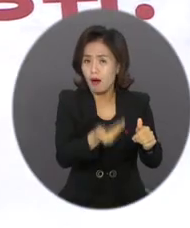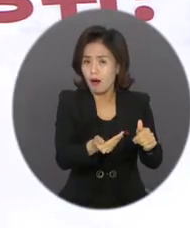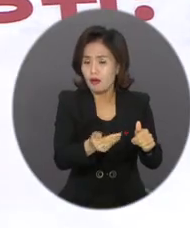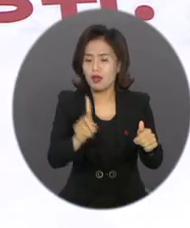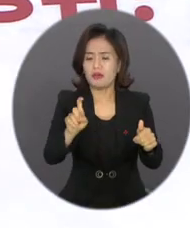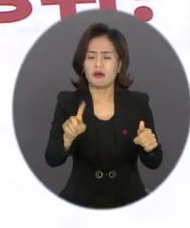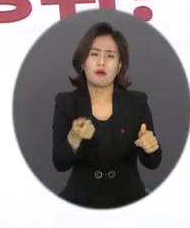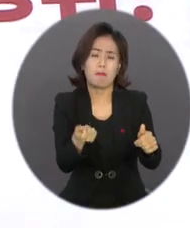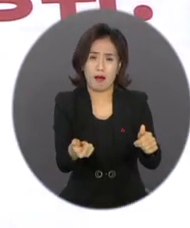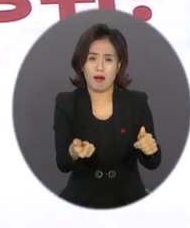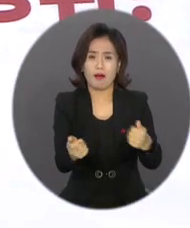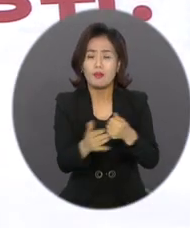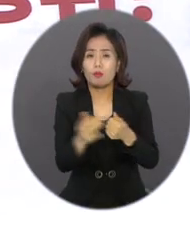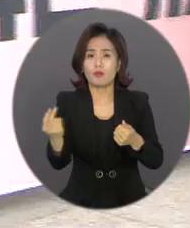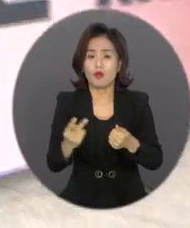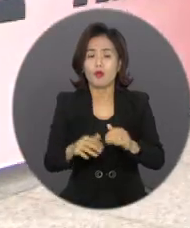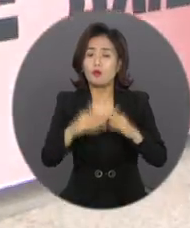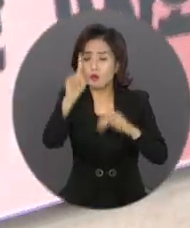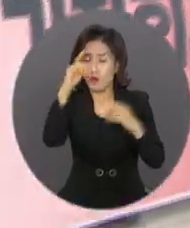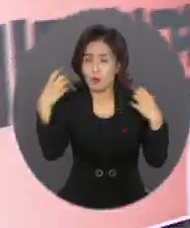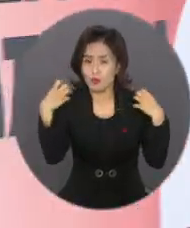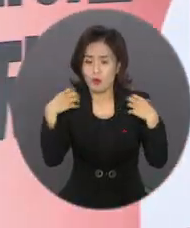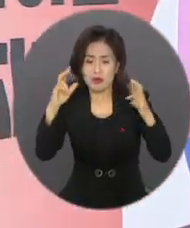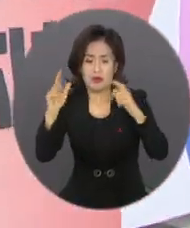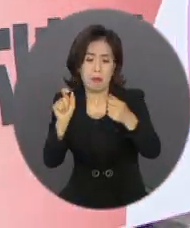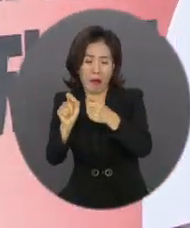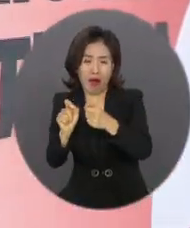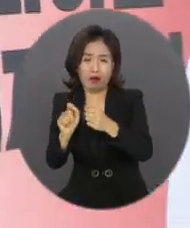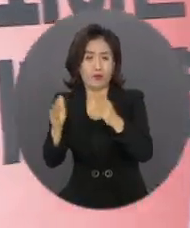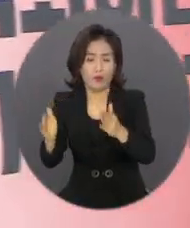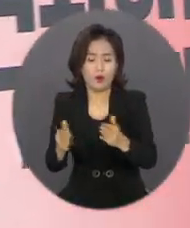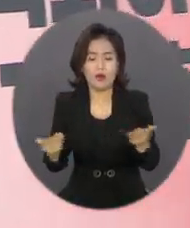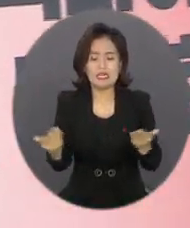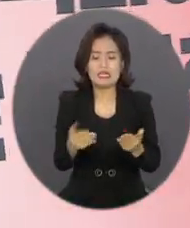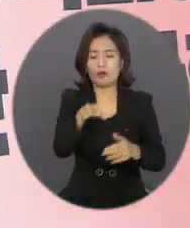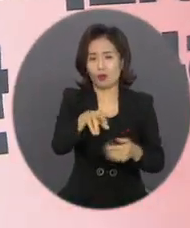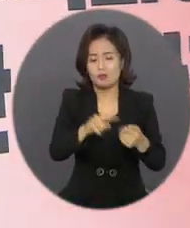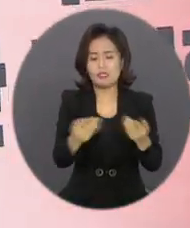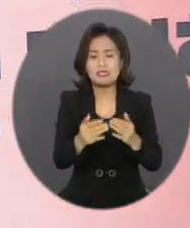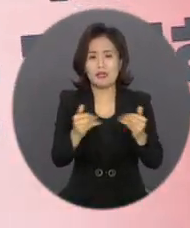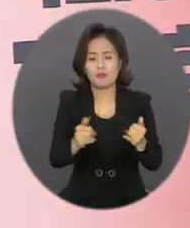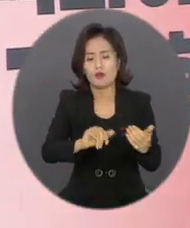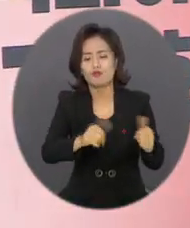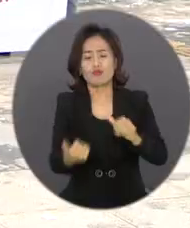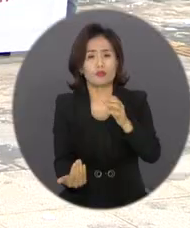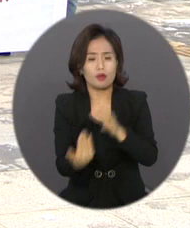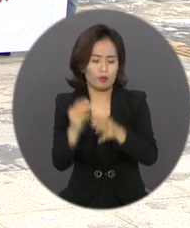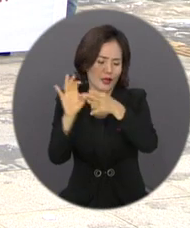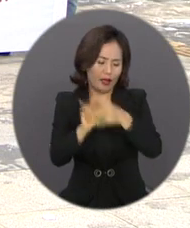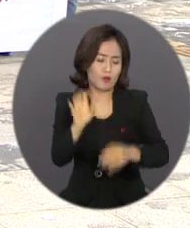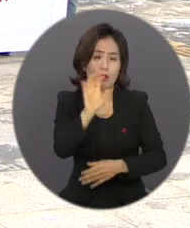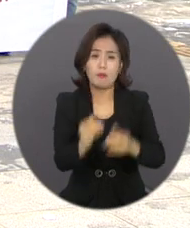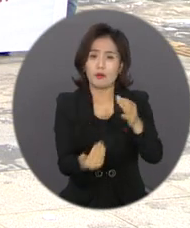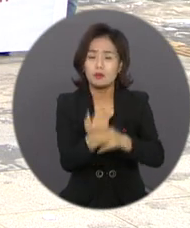건 11건의 고치고 정부가 친 기업정책을 벌이는 사이 산업현장에 노동자 산재 사고는 끊이지